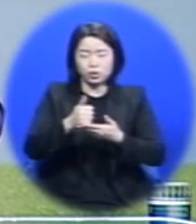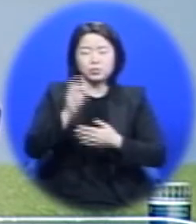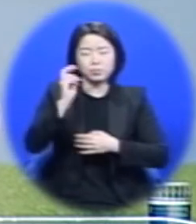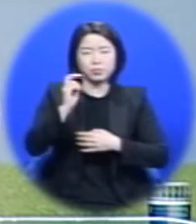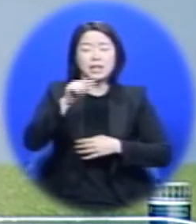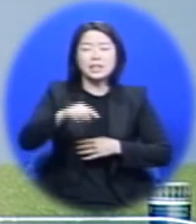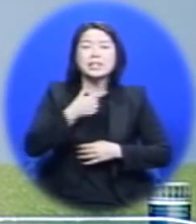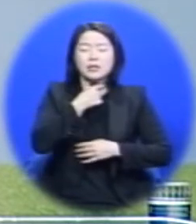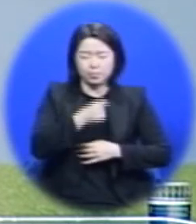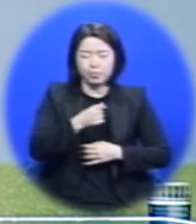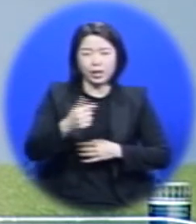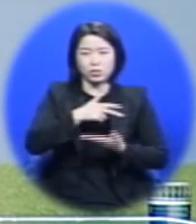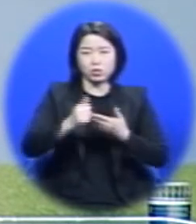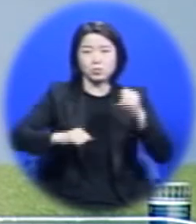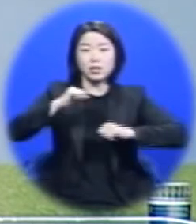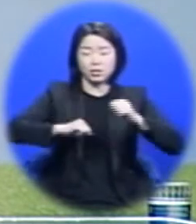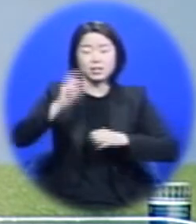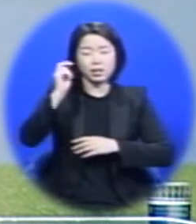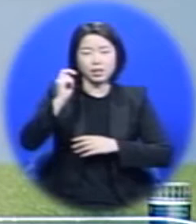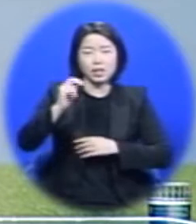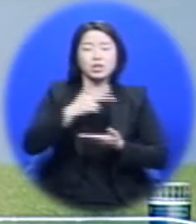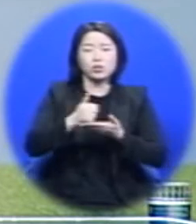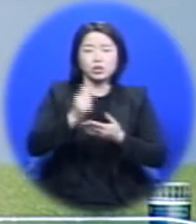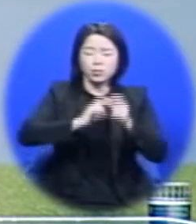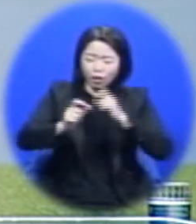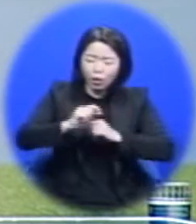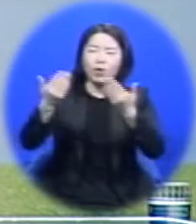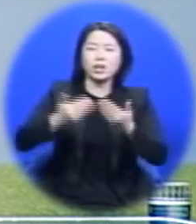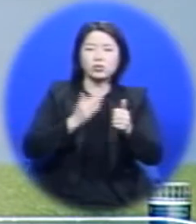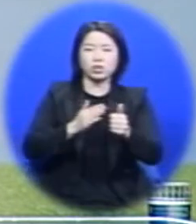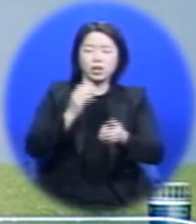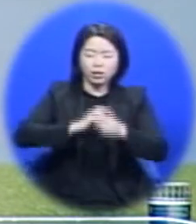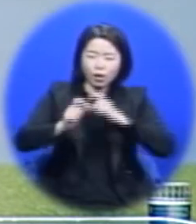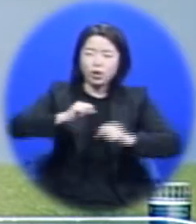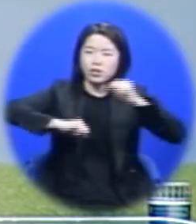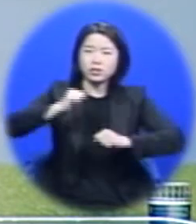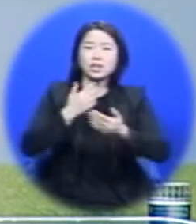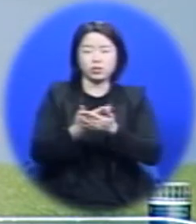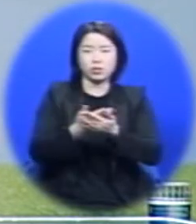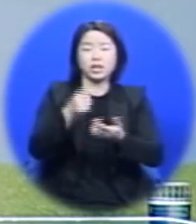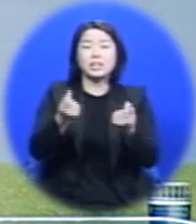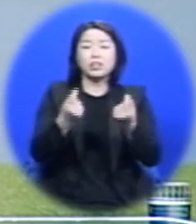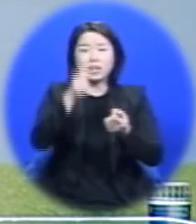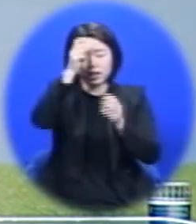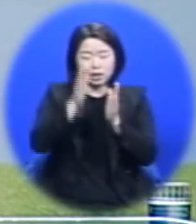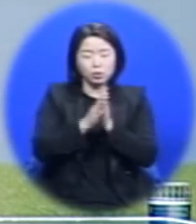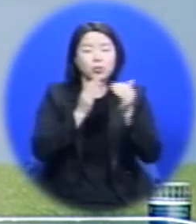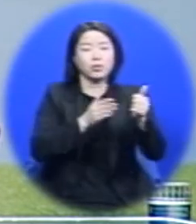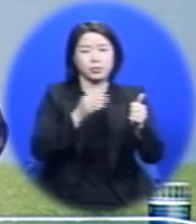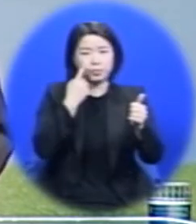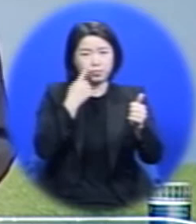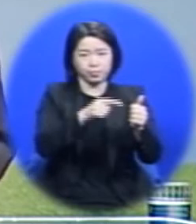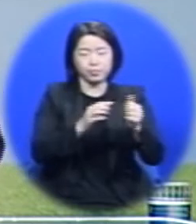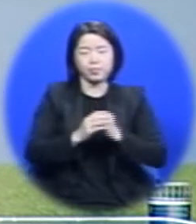이 갈망이 주님의 역사군요. 주님 더 해주세요. 더 역사해 주세요. 사모님 그렇게 기도하세요.